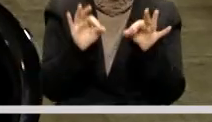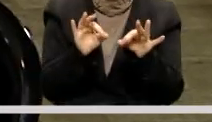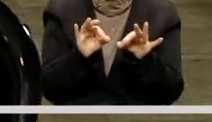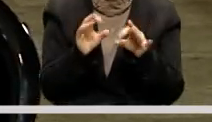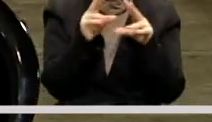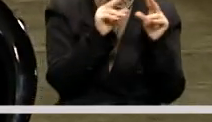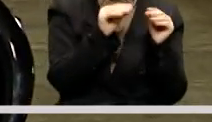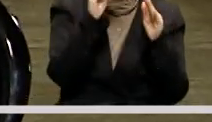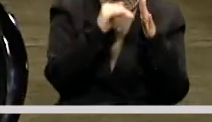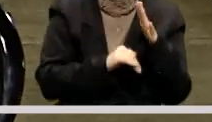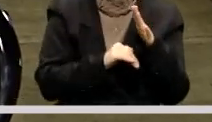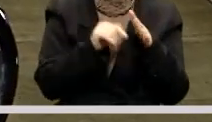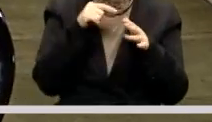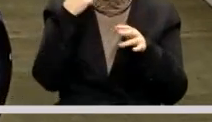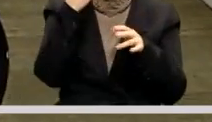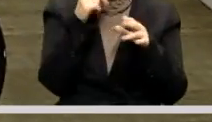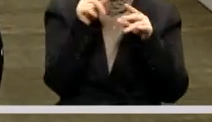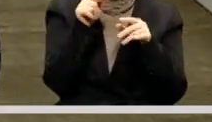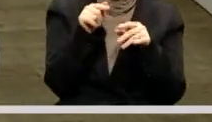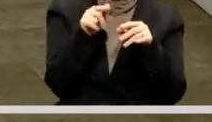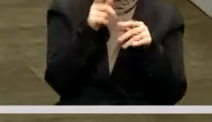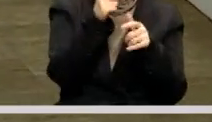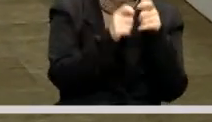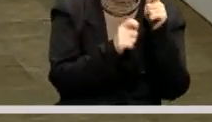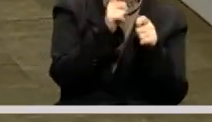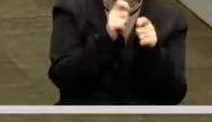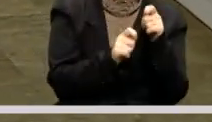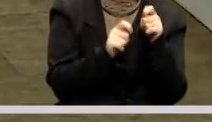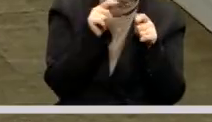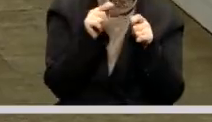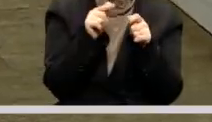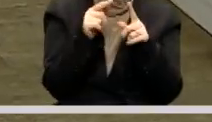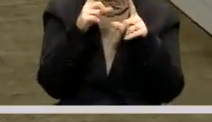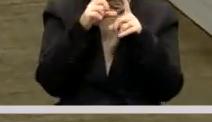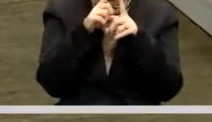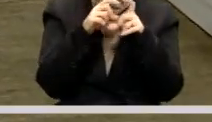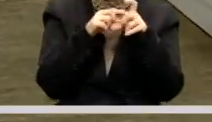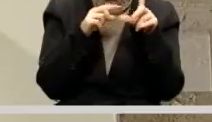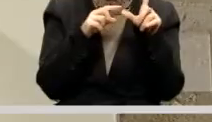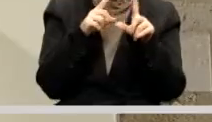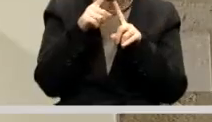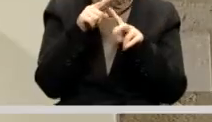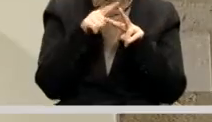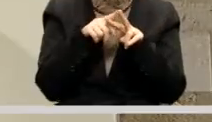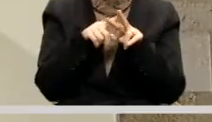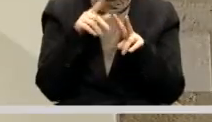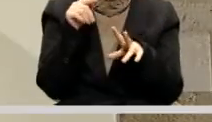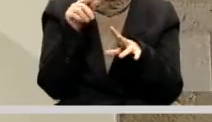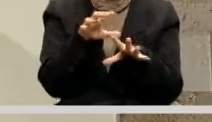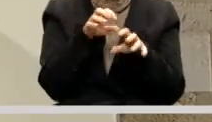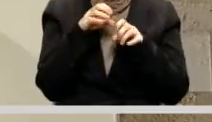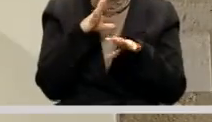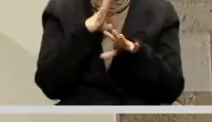azalıyor. Dolayısıyla sütün de bu delta dalgalarını destekleyici kaynağı taze sıkılmış